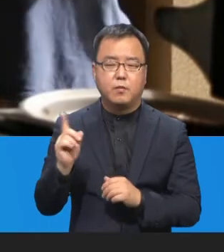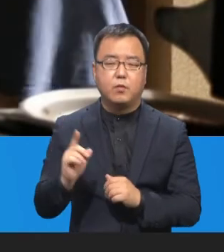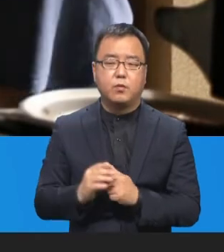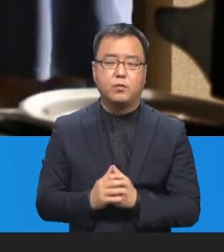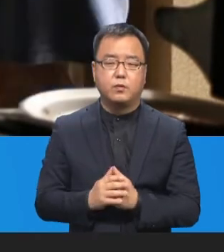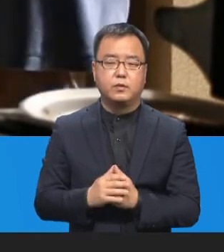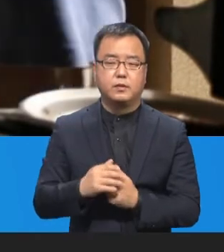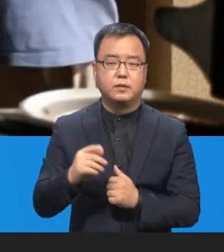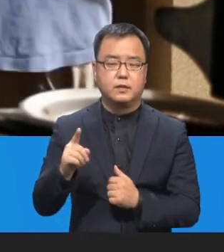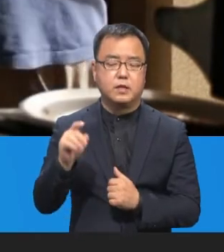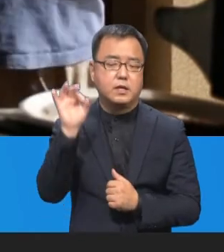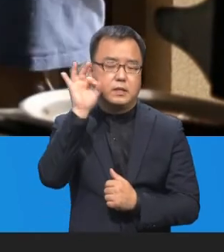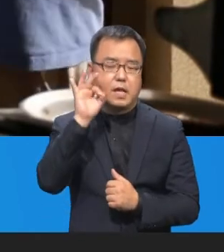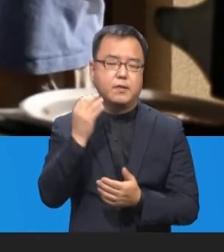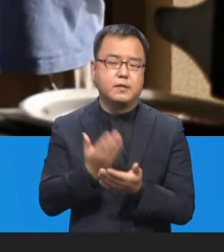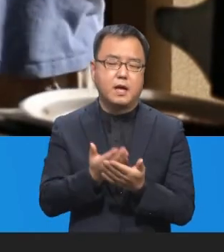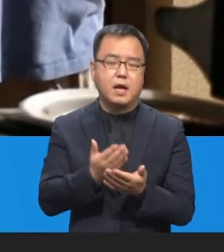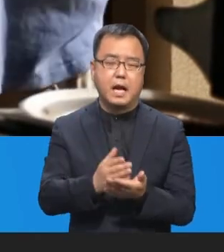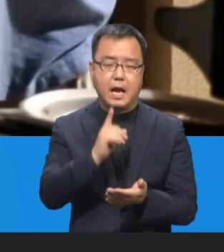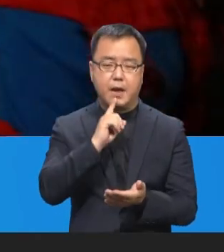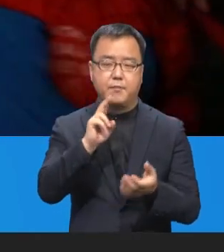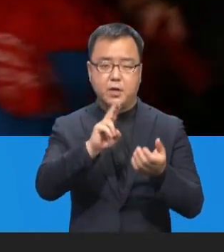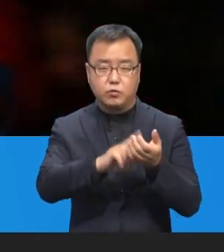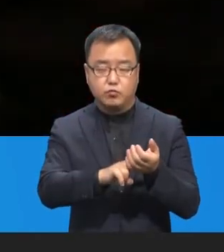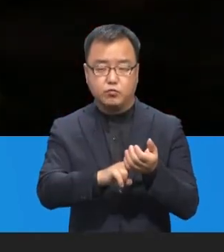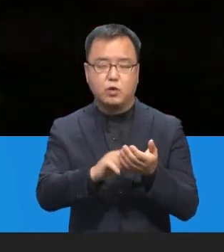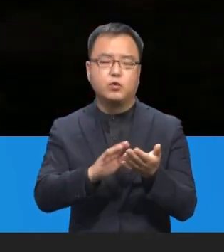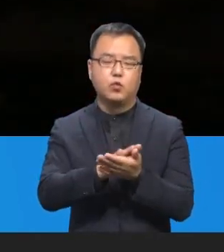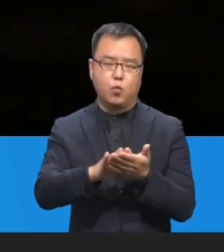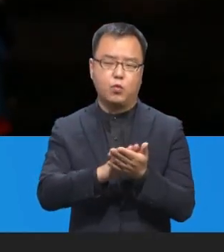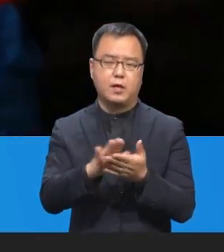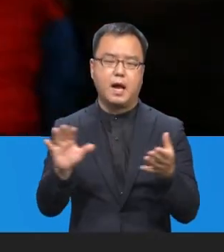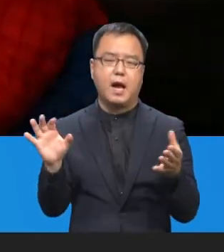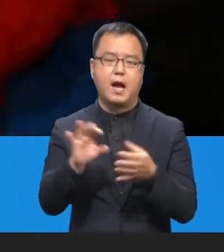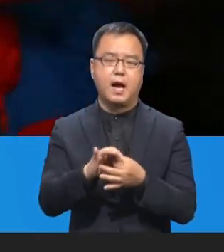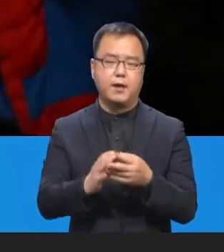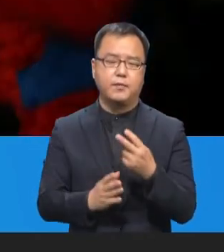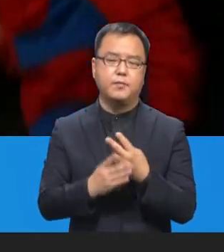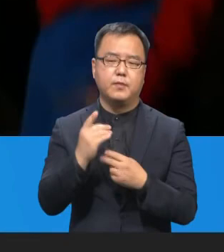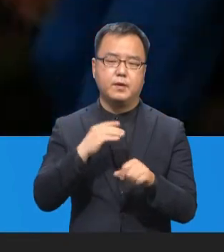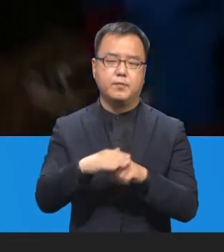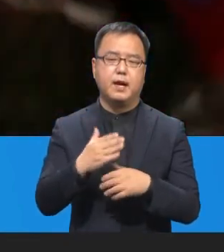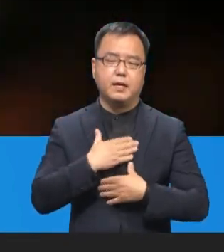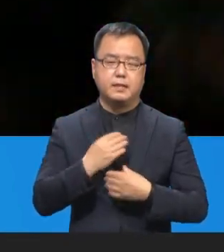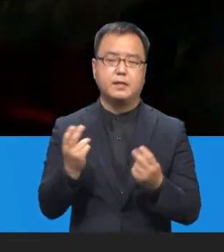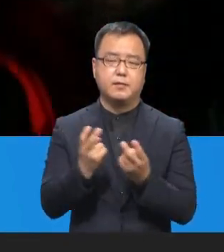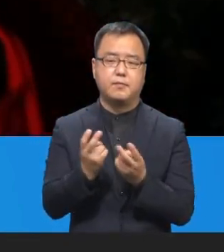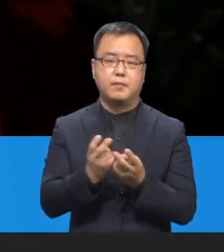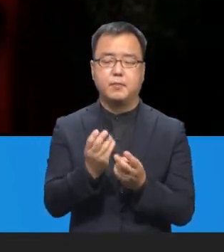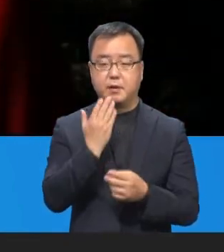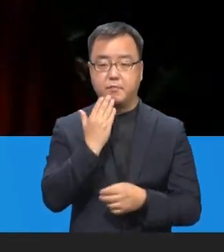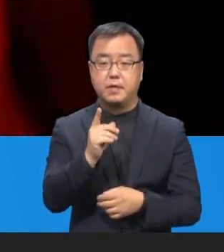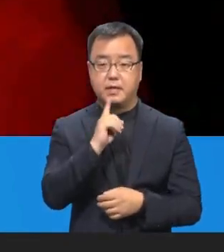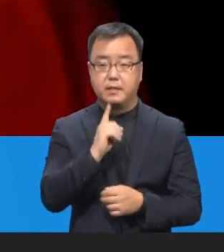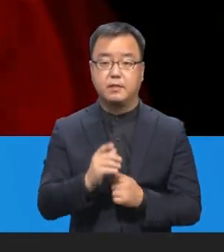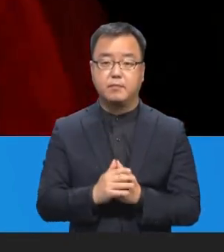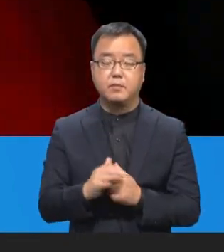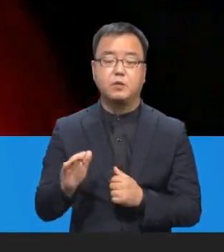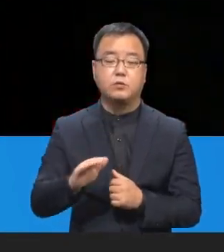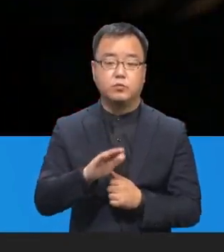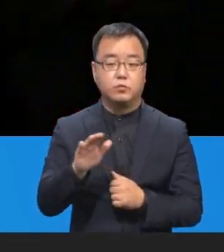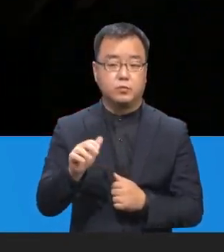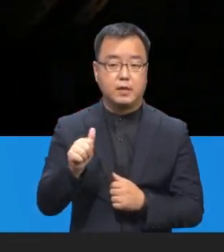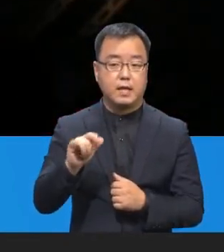트이고 트릭과 숨바꼭질 을 합친 형태 라면서 안전한 대안이 될 수 있을 거라고 설명을 했습니다 아 우리도 헬로 인데 이때